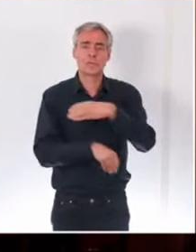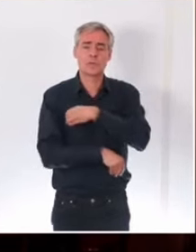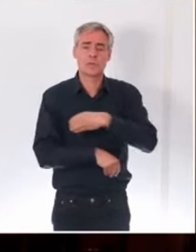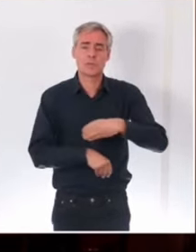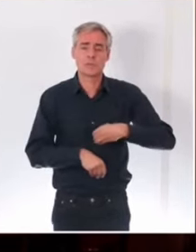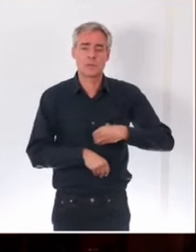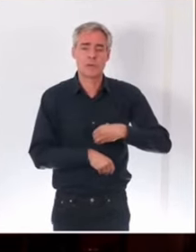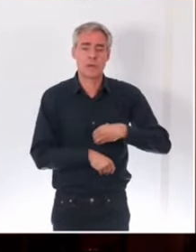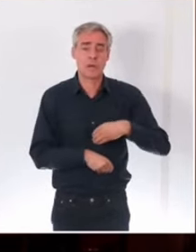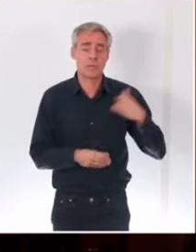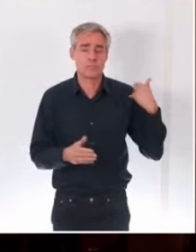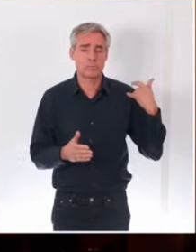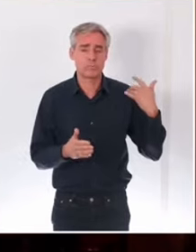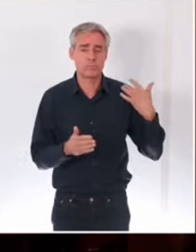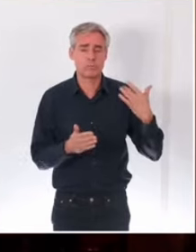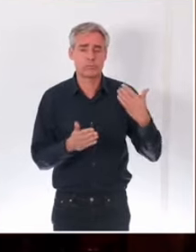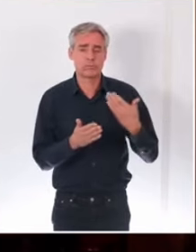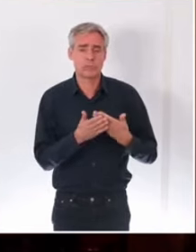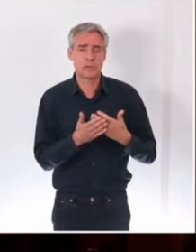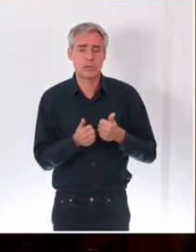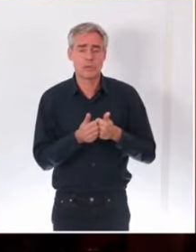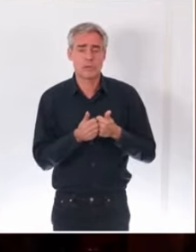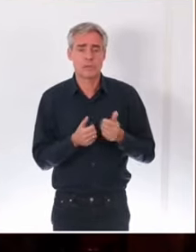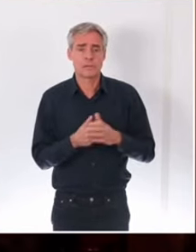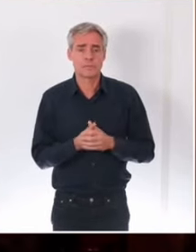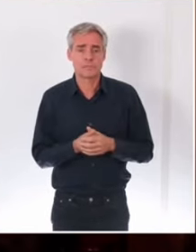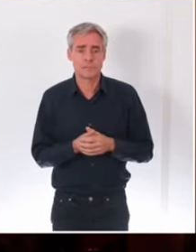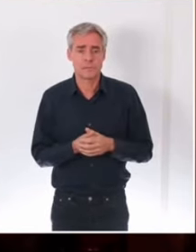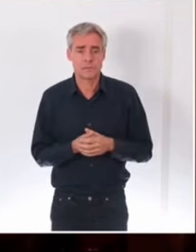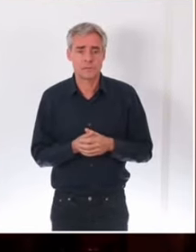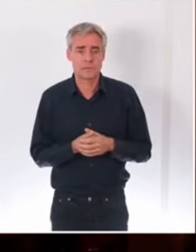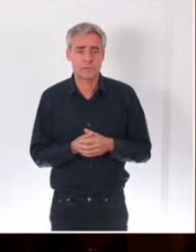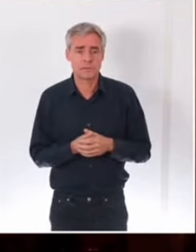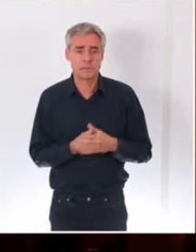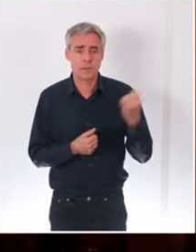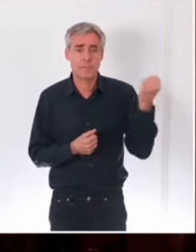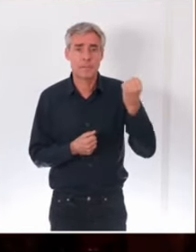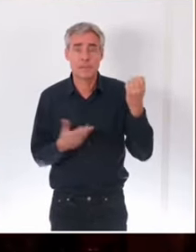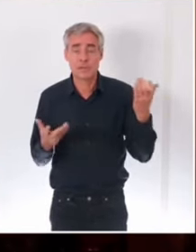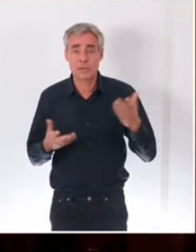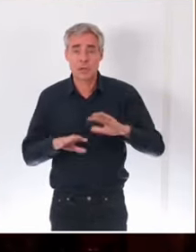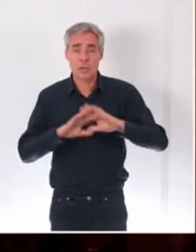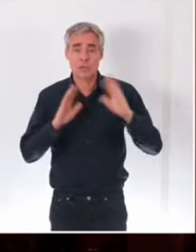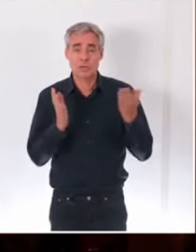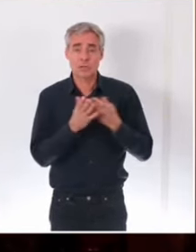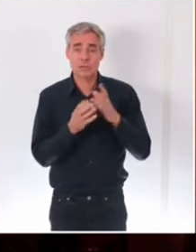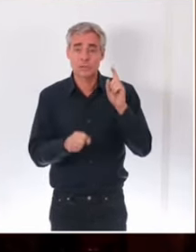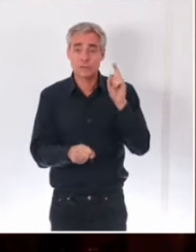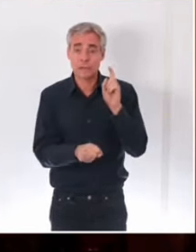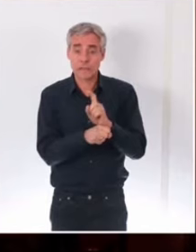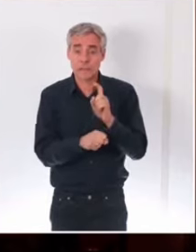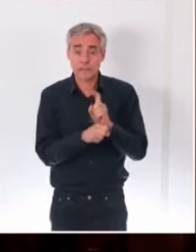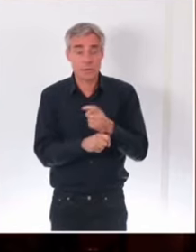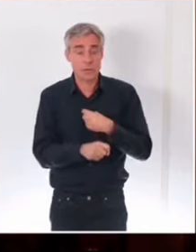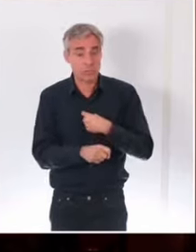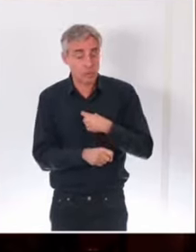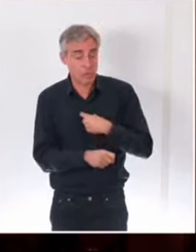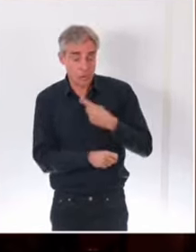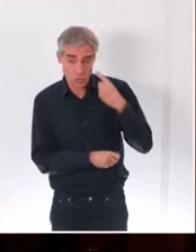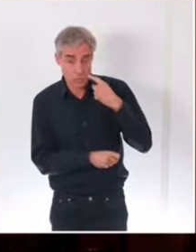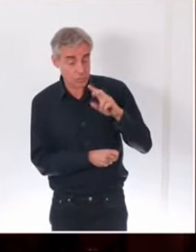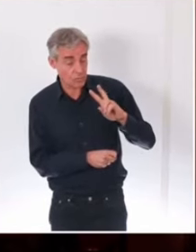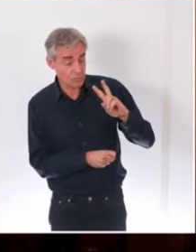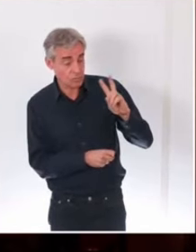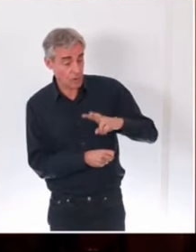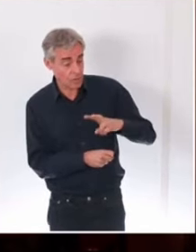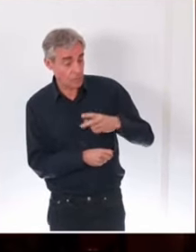ces derniers temps par rapport à la position de ces affiches. Et le pire là-dedans, c'est que dans toutes ces critiques, je ne mets jamais en doute votre sincérité.